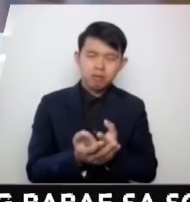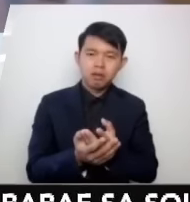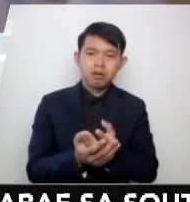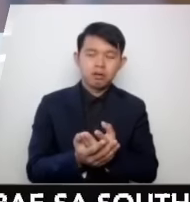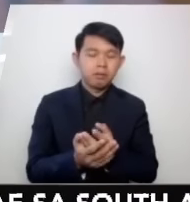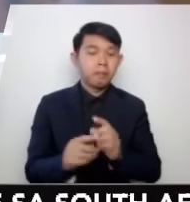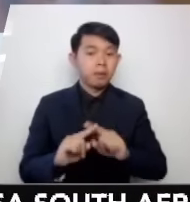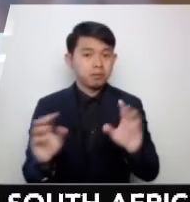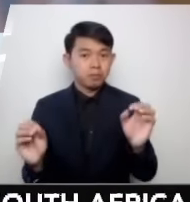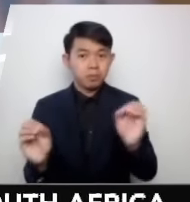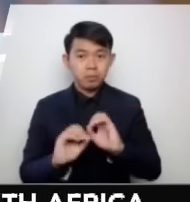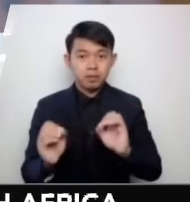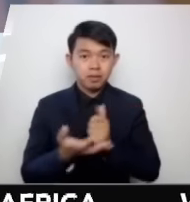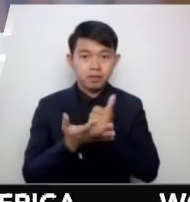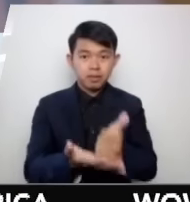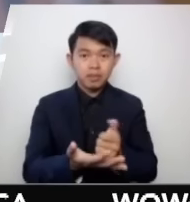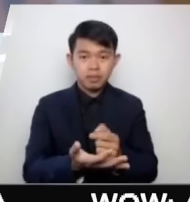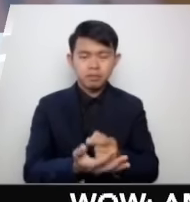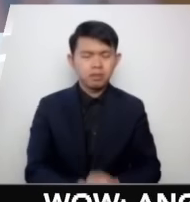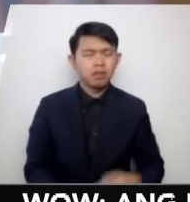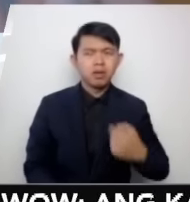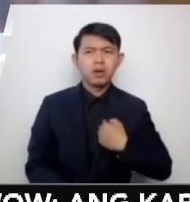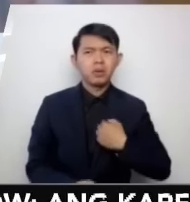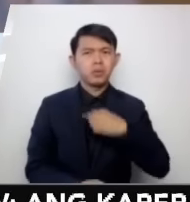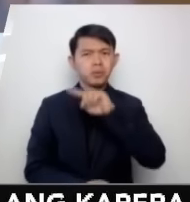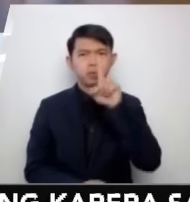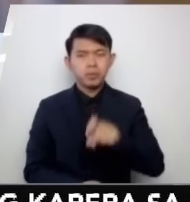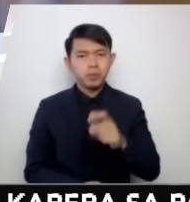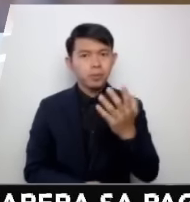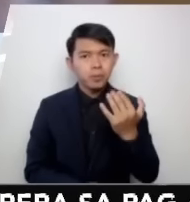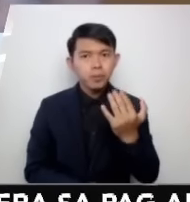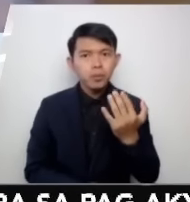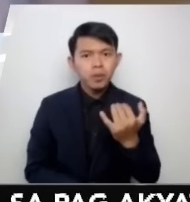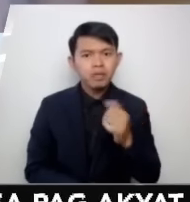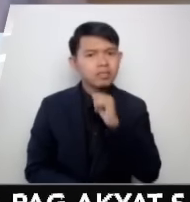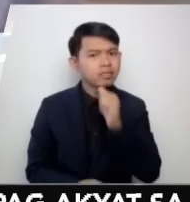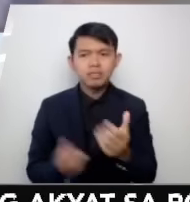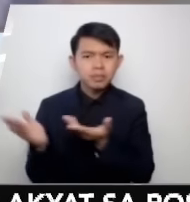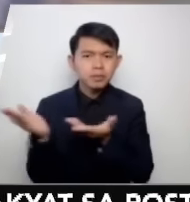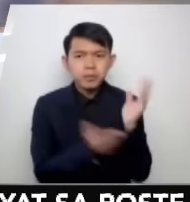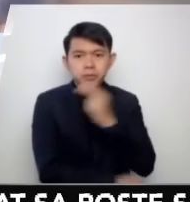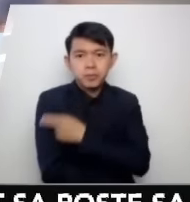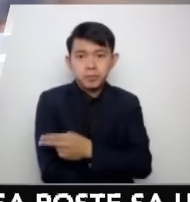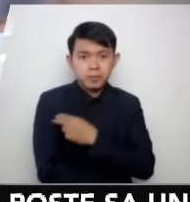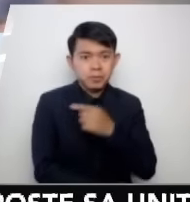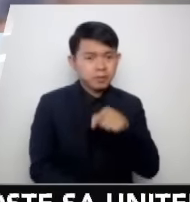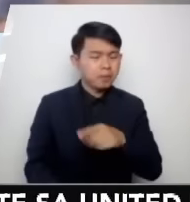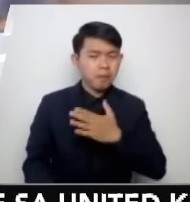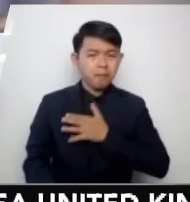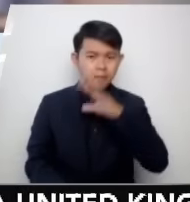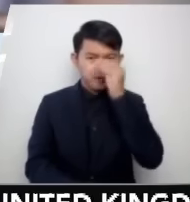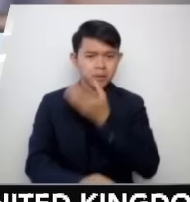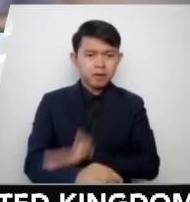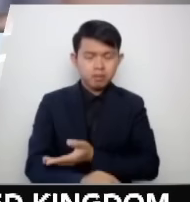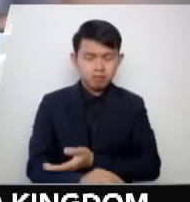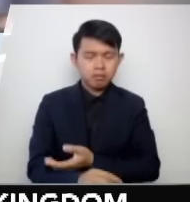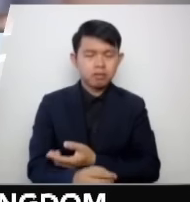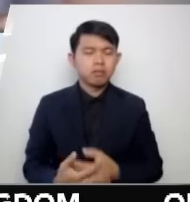Ang tanong ko kaagad, bakit hindi pa nyo tinatakbo sa hospital ito? Ay sir,